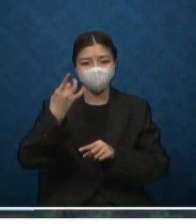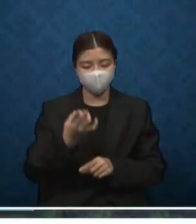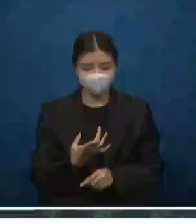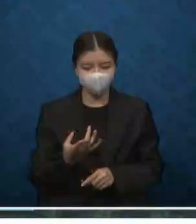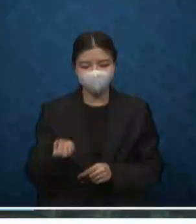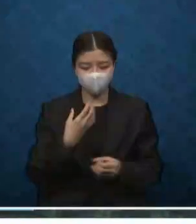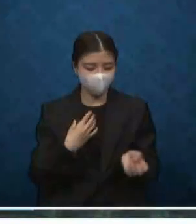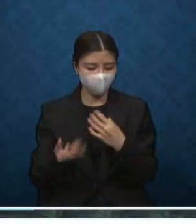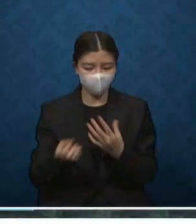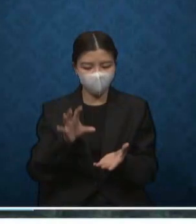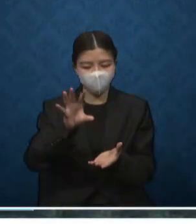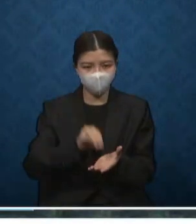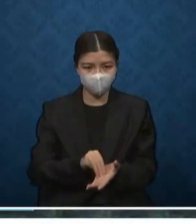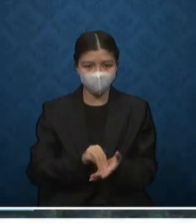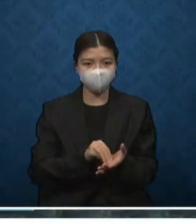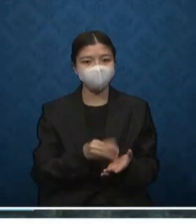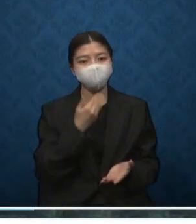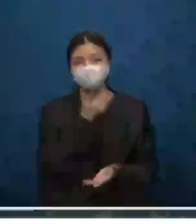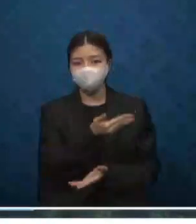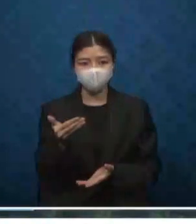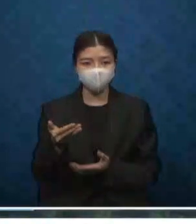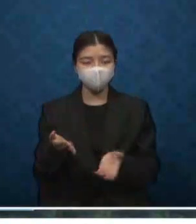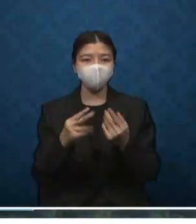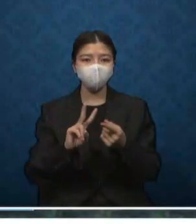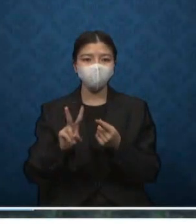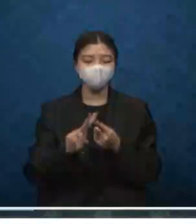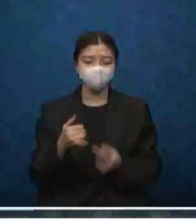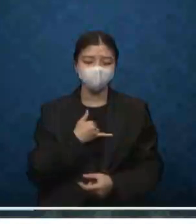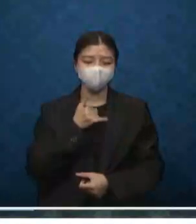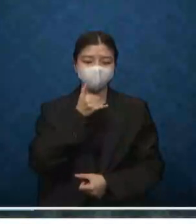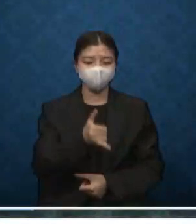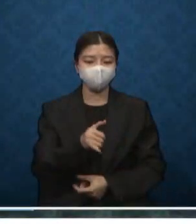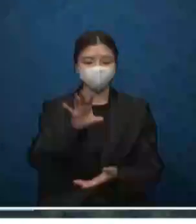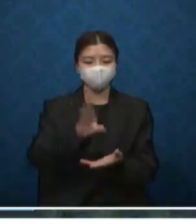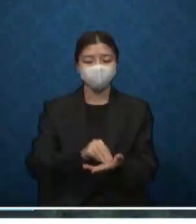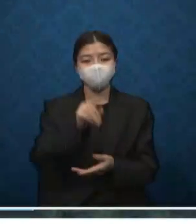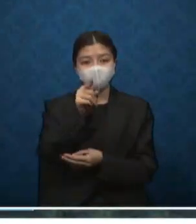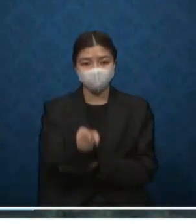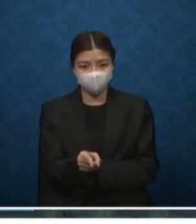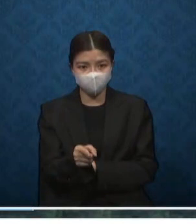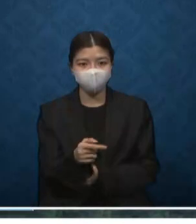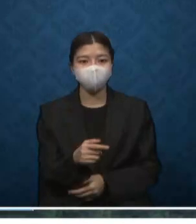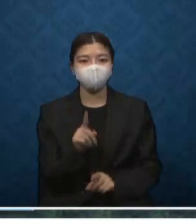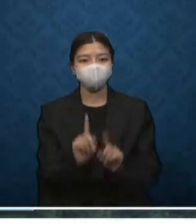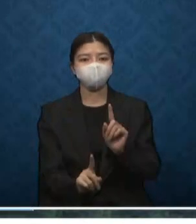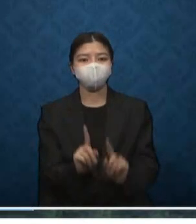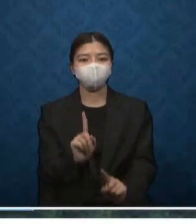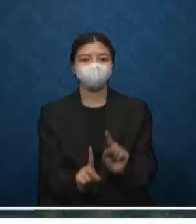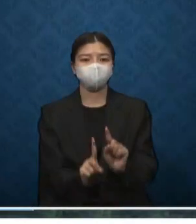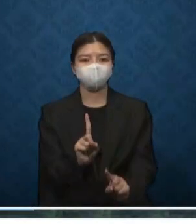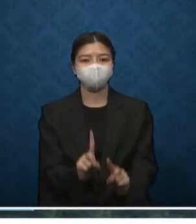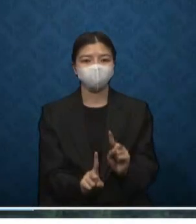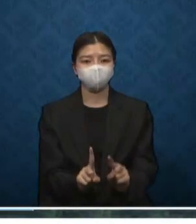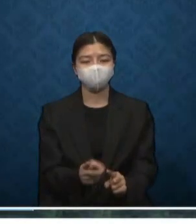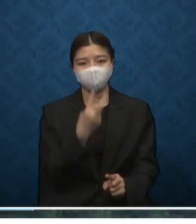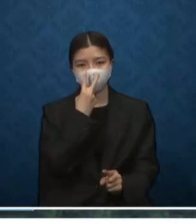างต่อเนื่องวิธีการที่2คือการลงพื้นที่เพื่อให้ได้ข้อมูลข้อเท็จจริงโดยการประเมินผลในเ